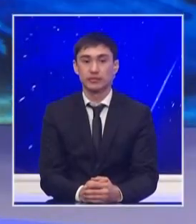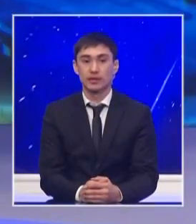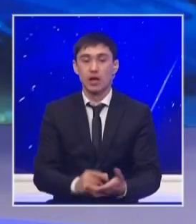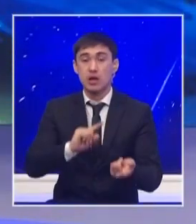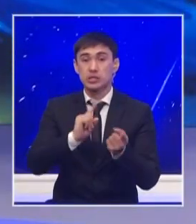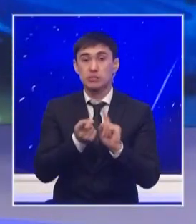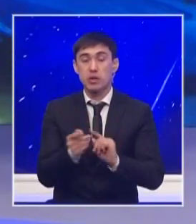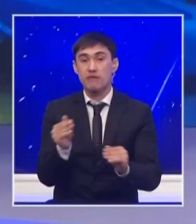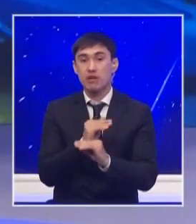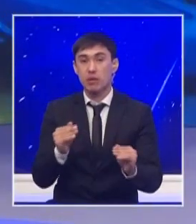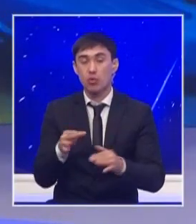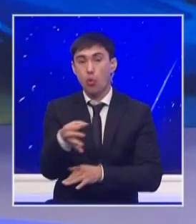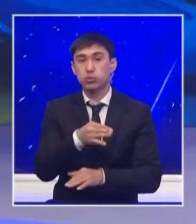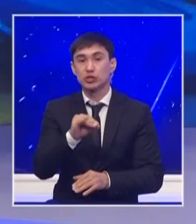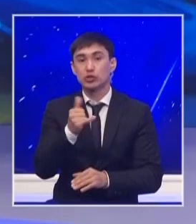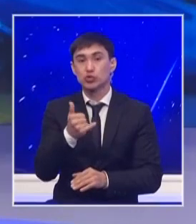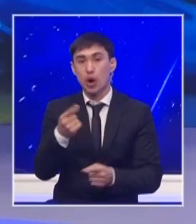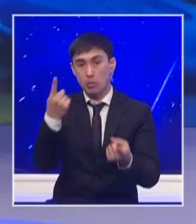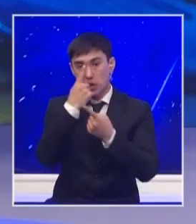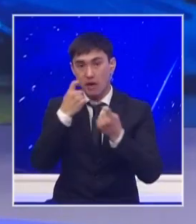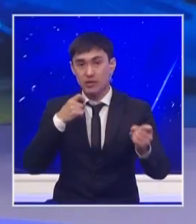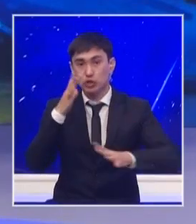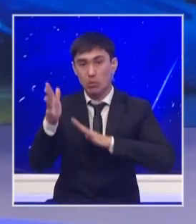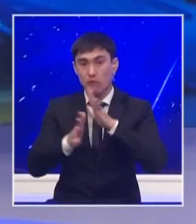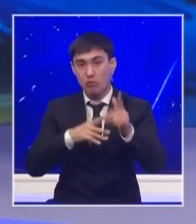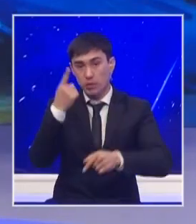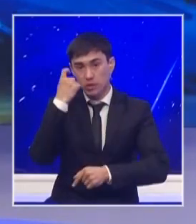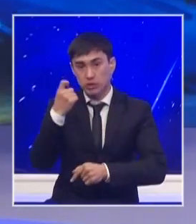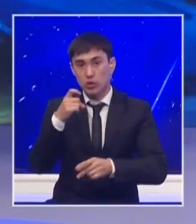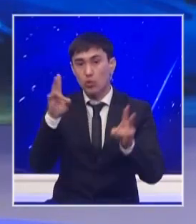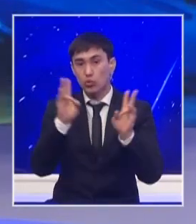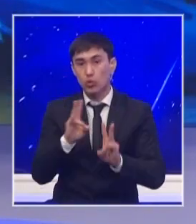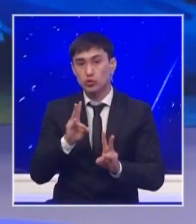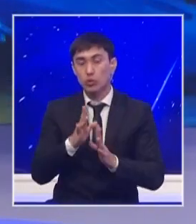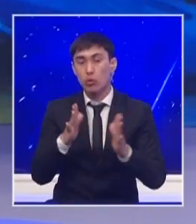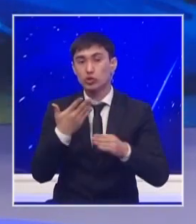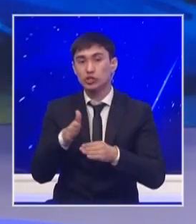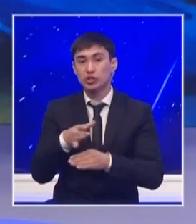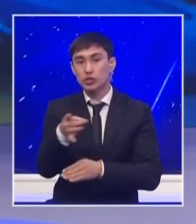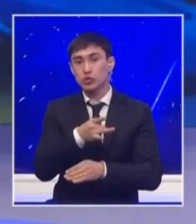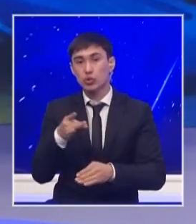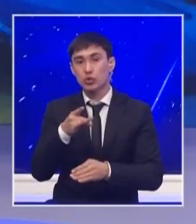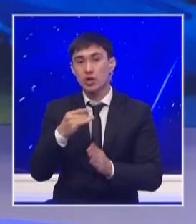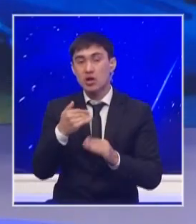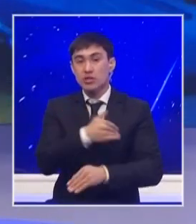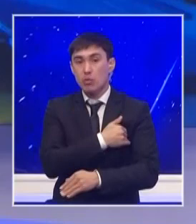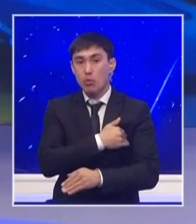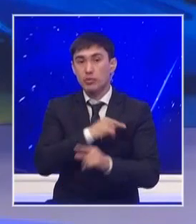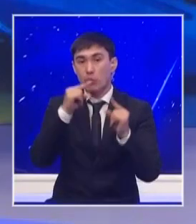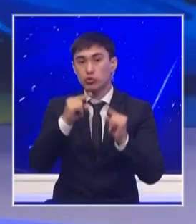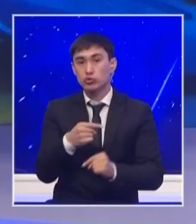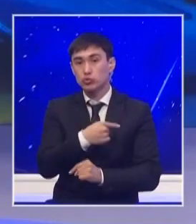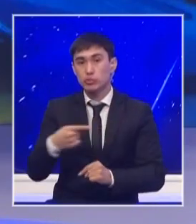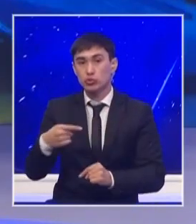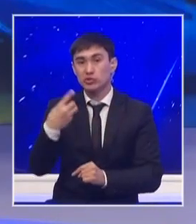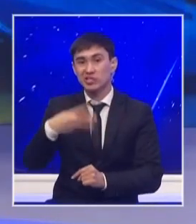смена формата в области Жетысу объявлено штормовое предупреждение ночью на большей части региона столбики термометров опустились